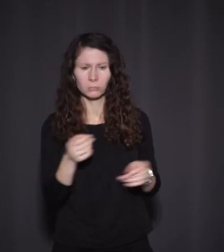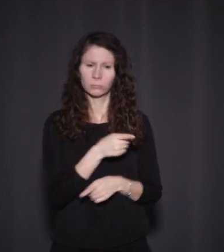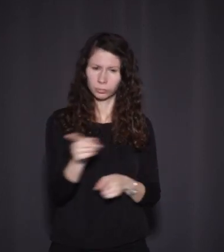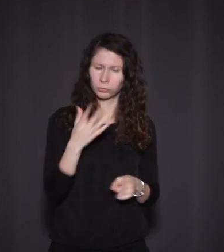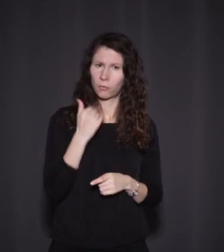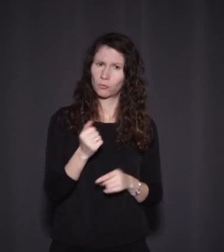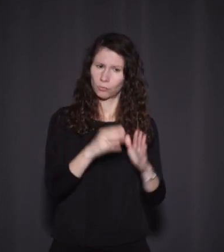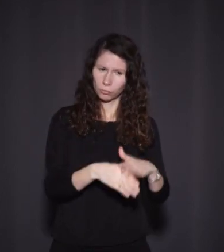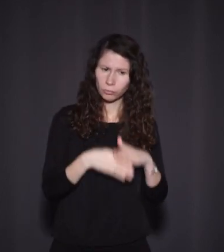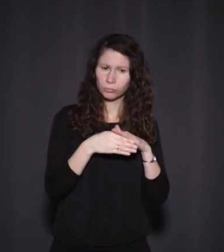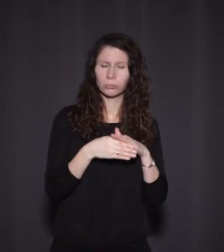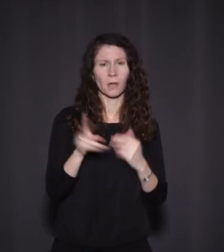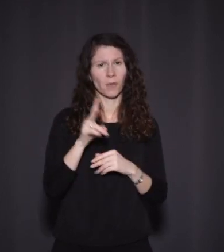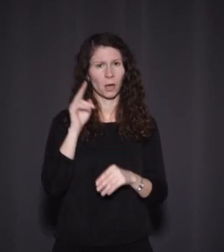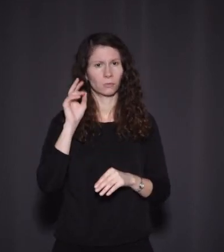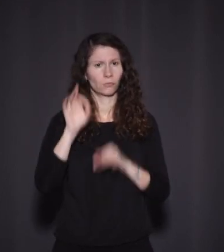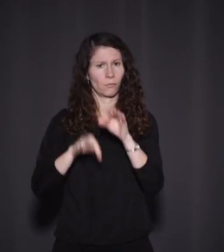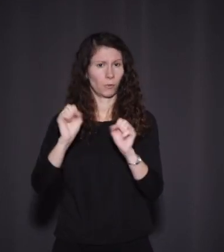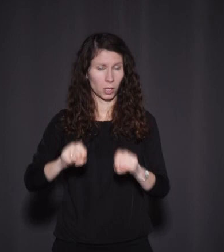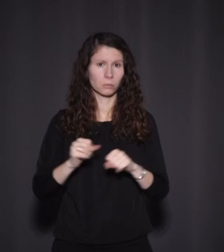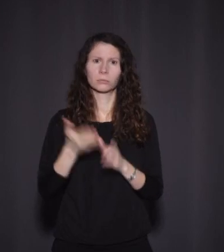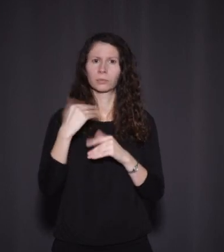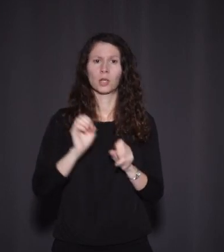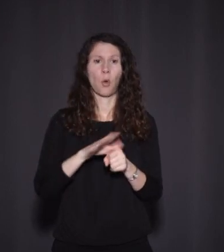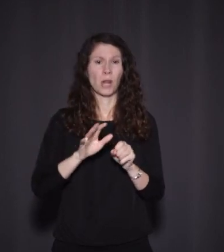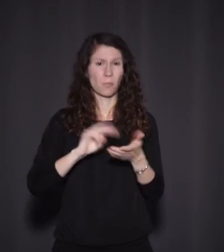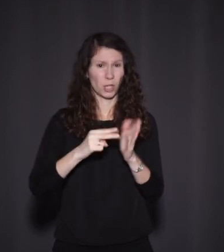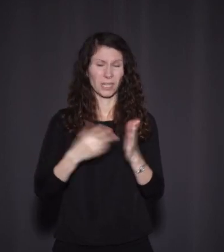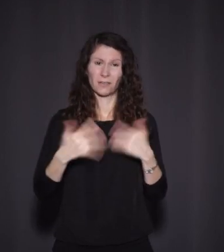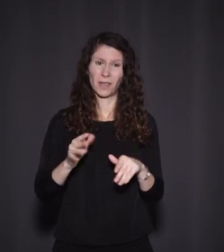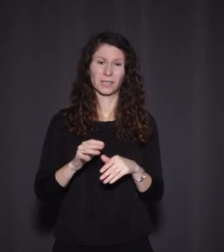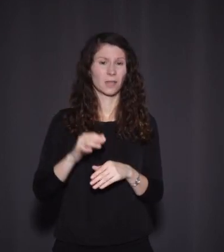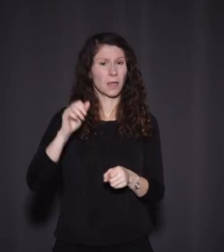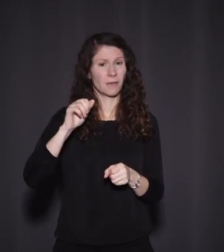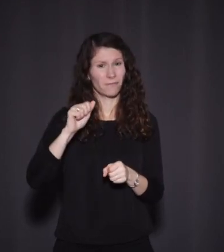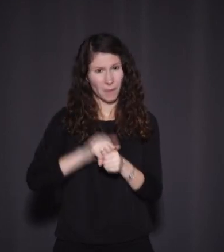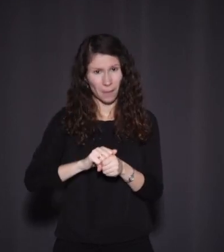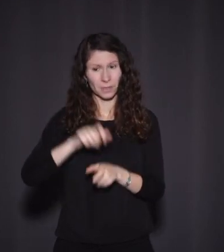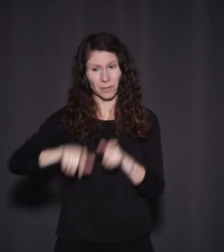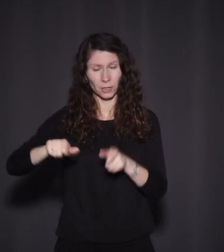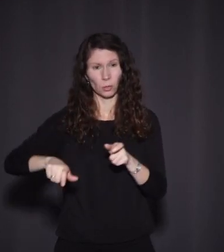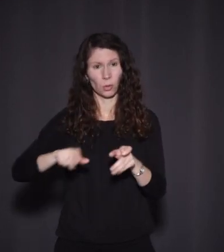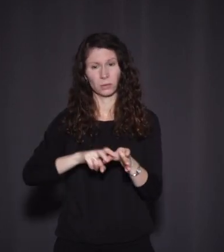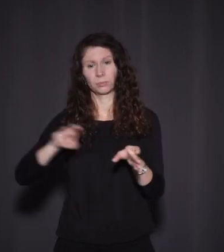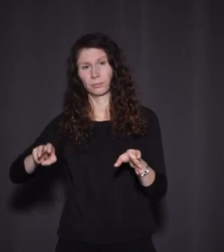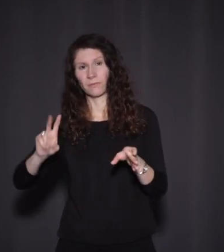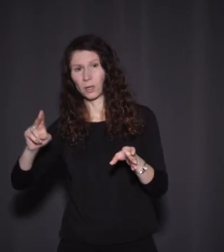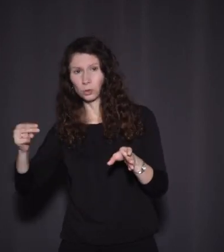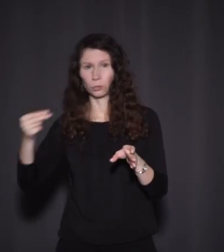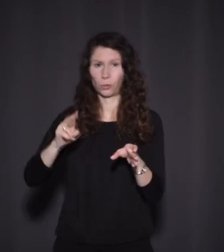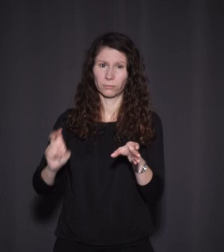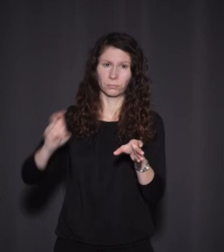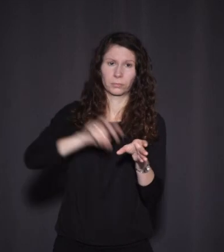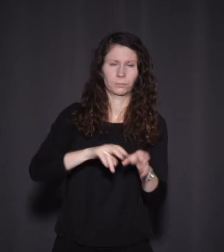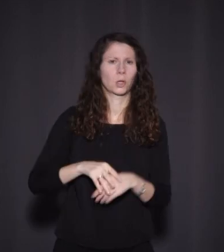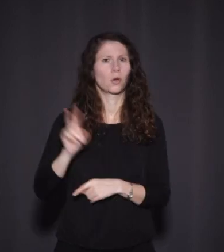haben in der Corona-Politik verbeamtete Menschen zurückgeholt, damit sie mithelfen, die Krise zu bewältigen. Und wir müssen uns doch fragen, Menschen, die